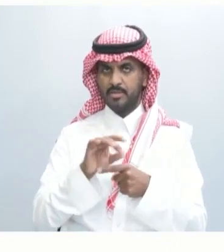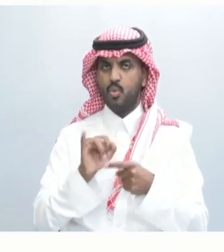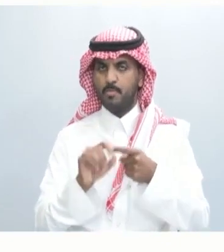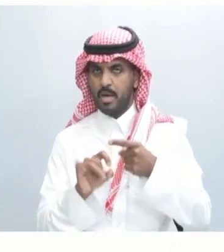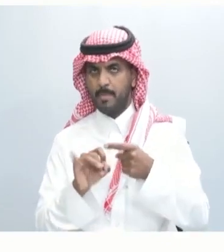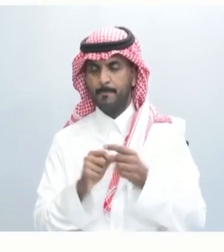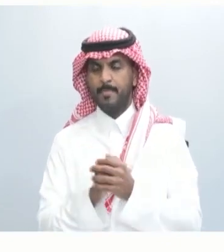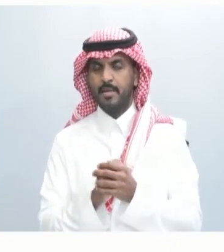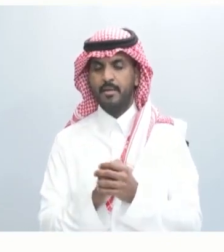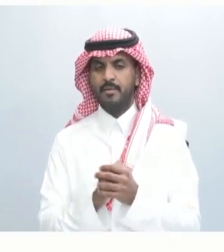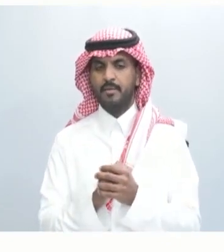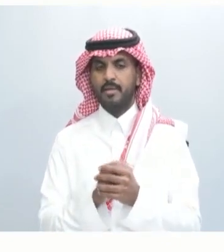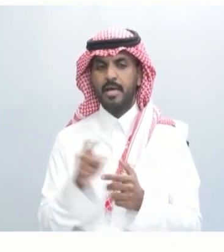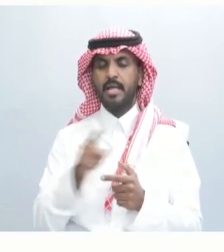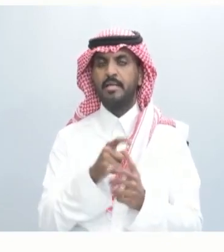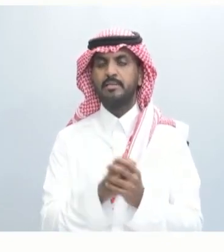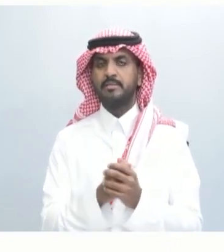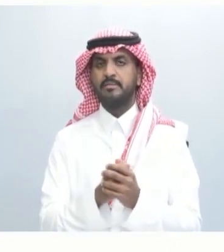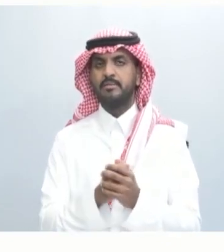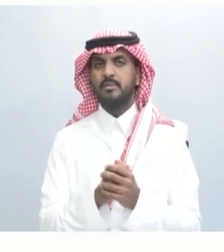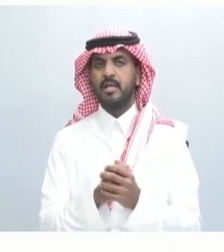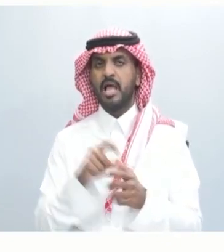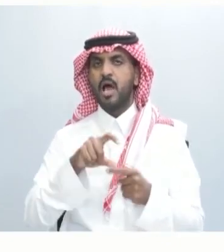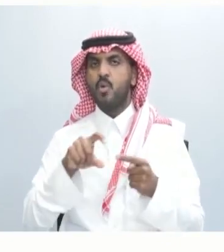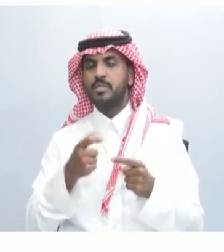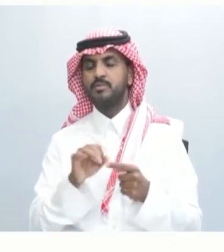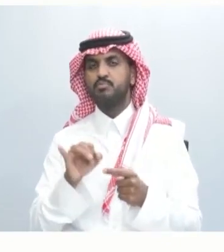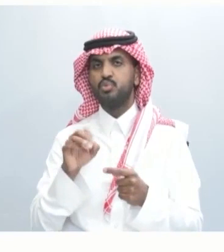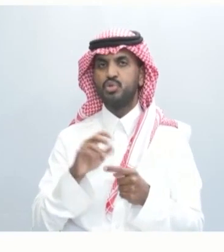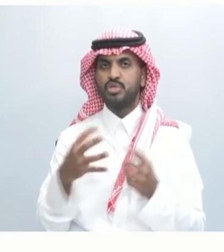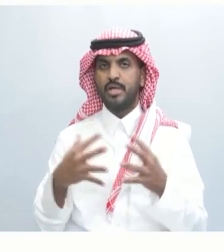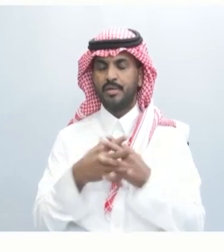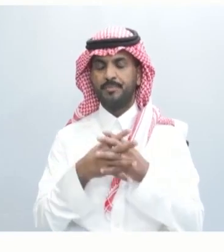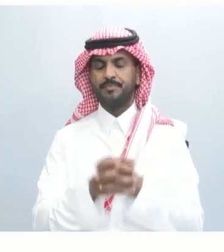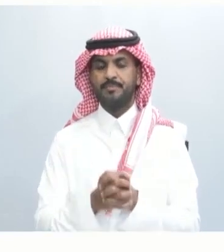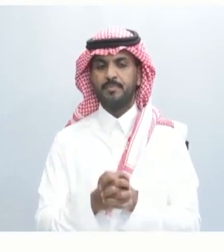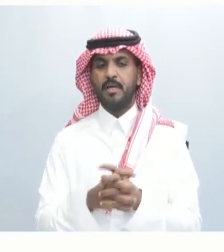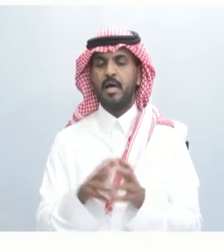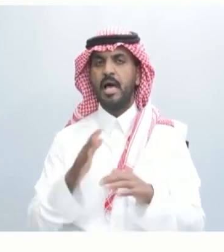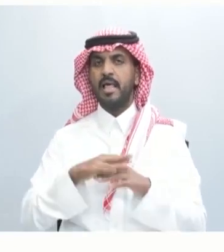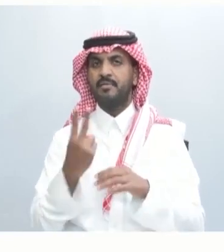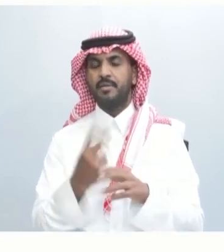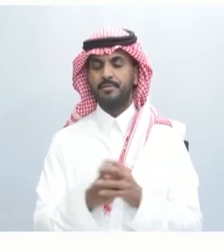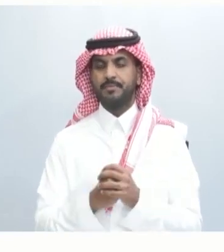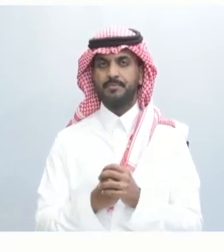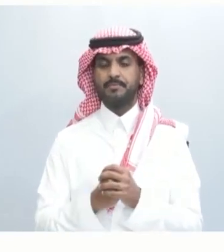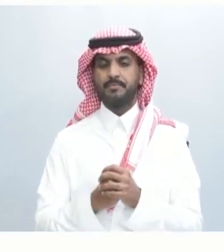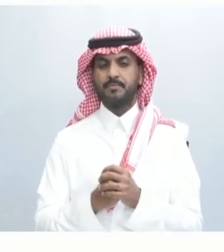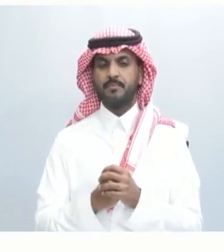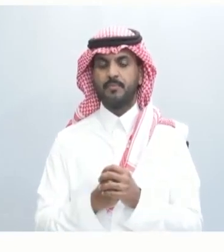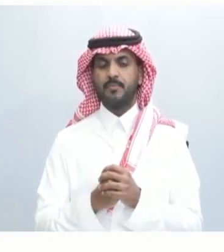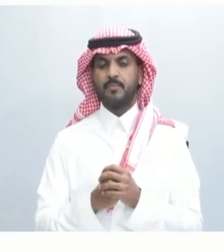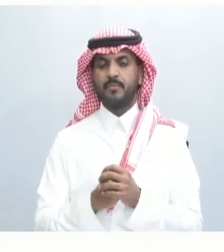احد بارك الله فيكم القواسم المشتركه وهنا نقسمها على اثنان فيكون بارك الله فيكم